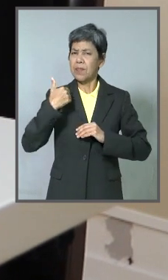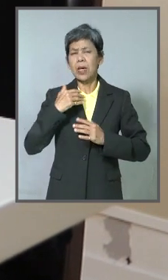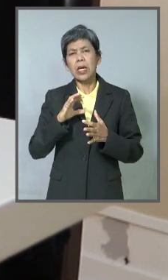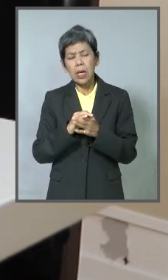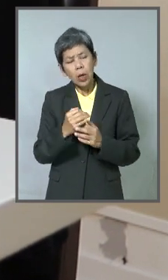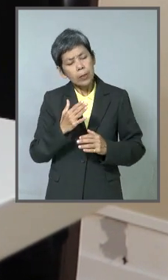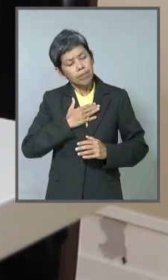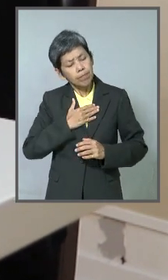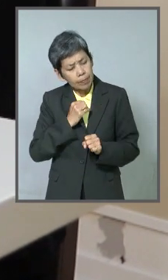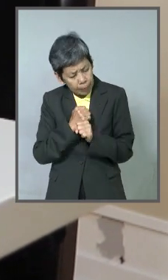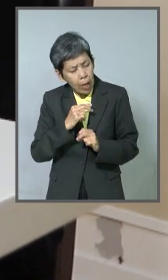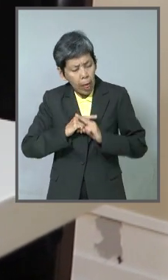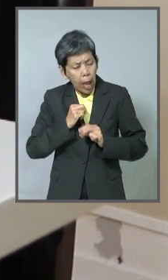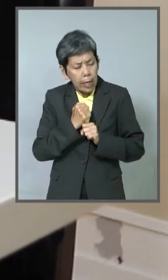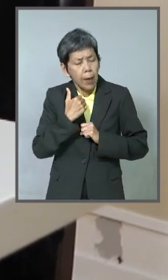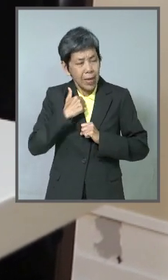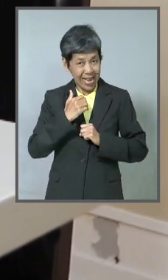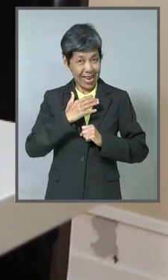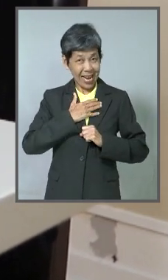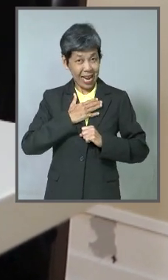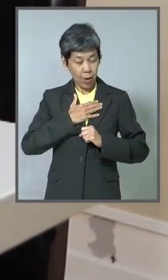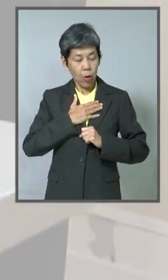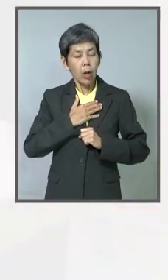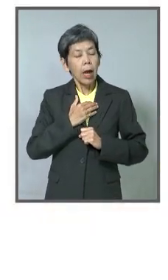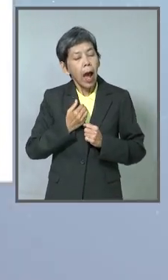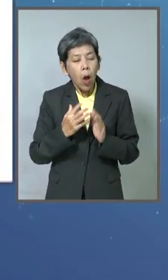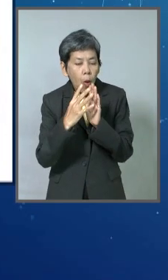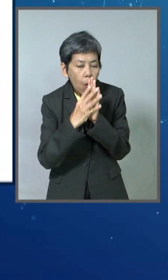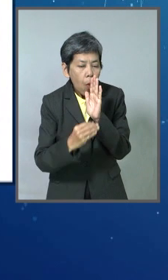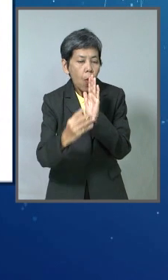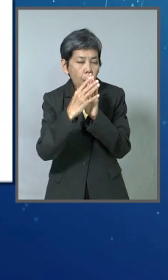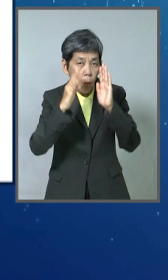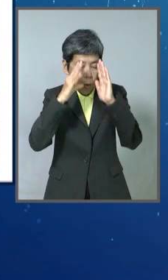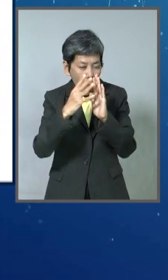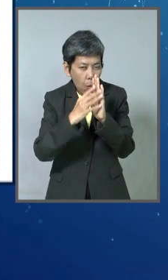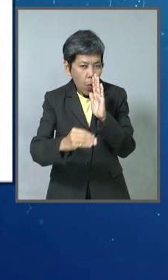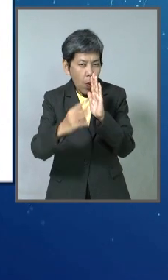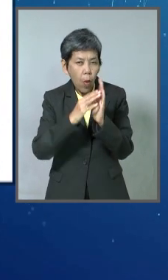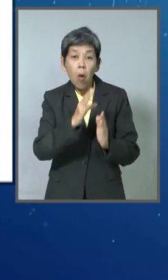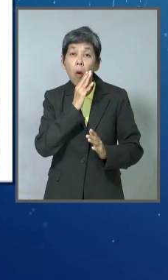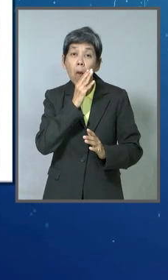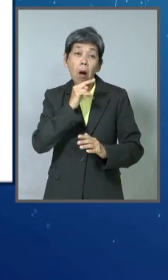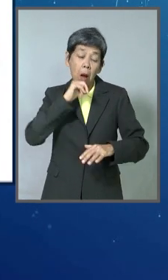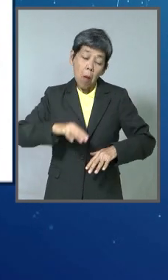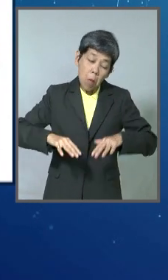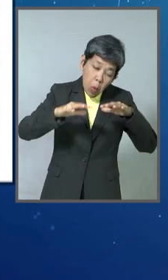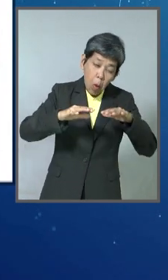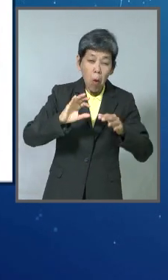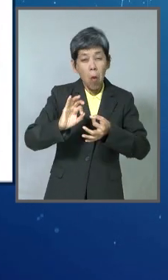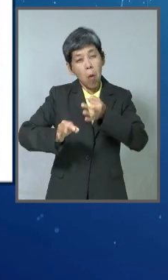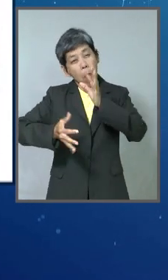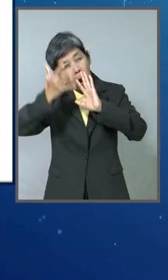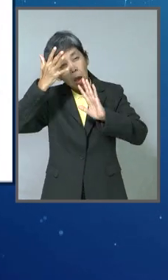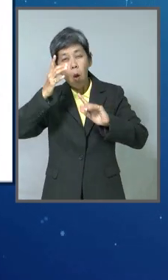แลพอดูแลตัวเองได้อันนี้เราก็ให้อบรมให้ความรู้นะคะว่าเมื่อมันเกิดภัยพิบัติเนี่ยเราจะต้องทำ